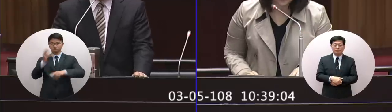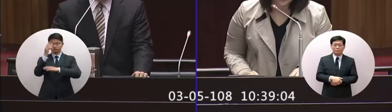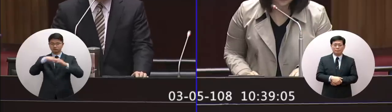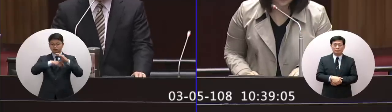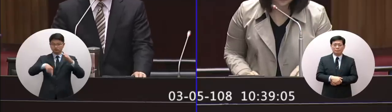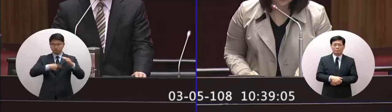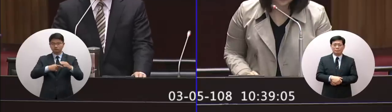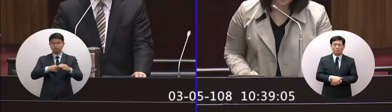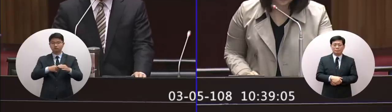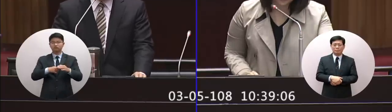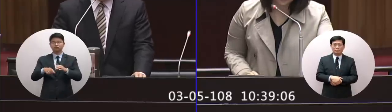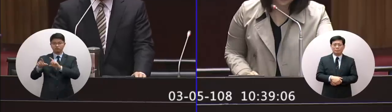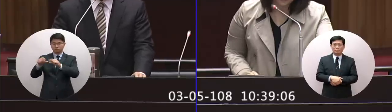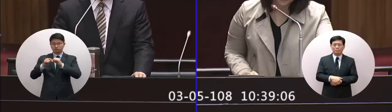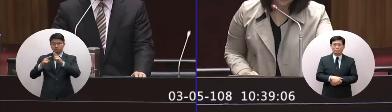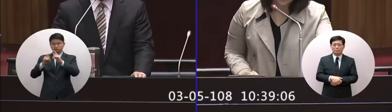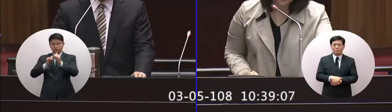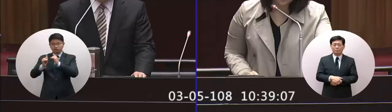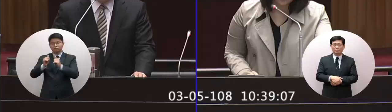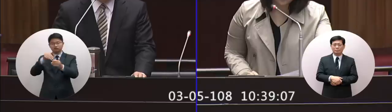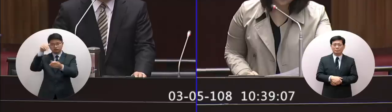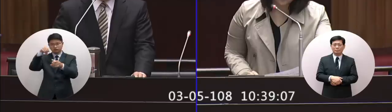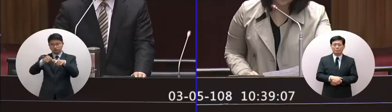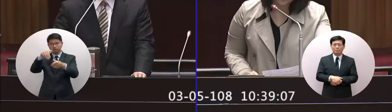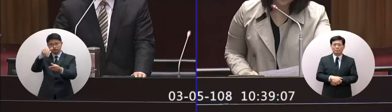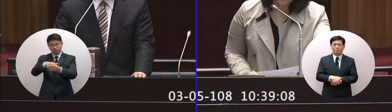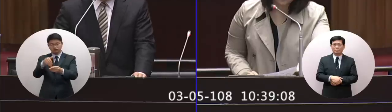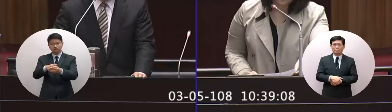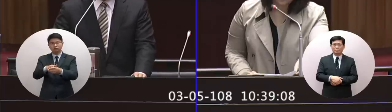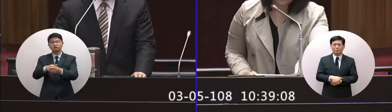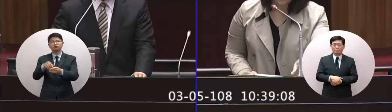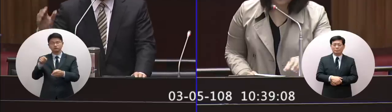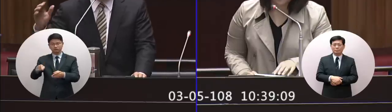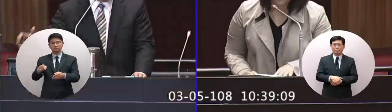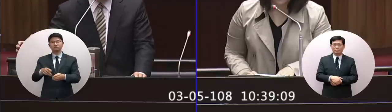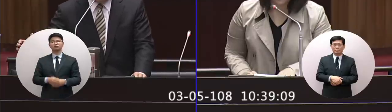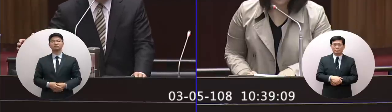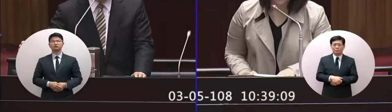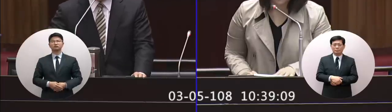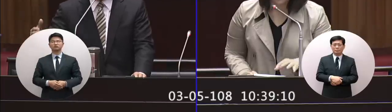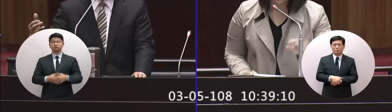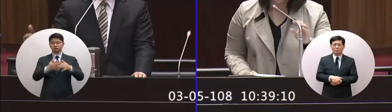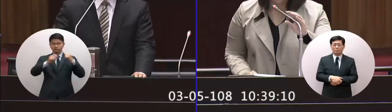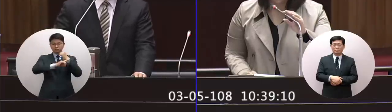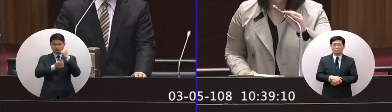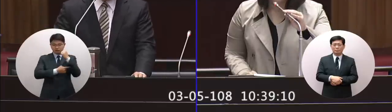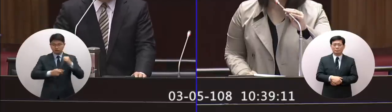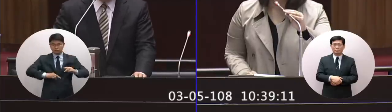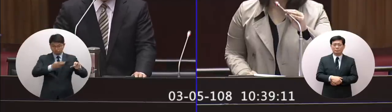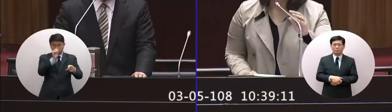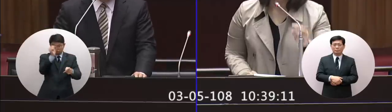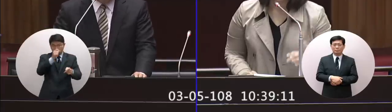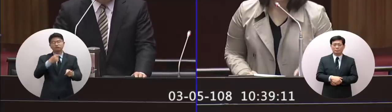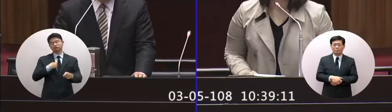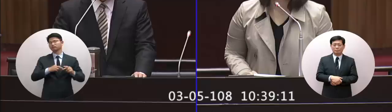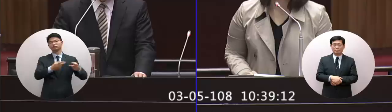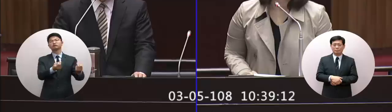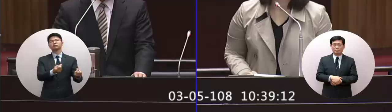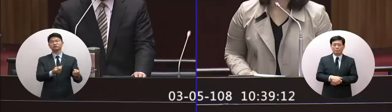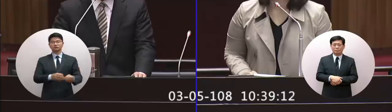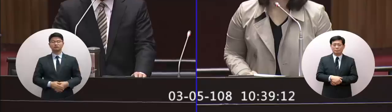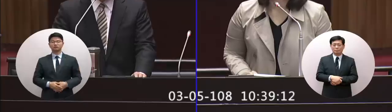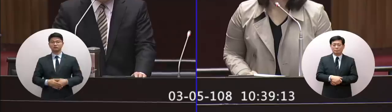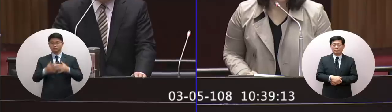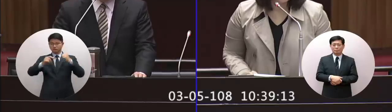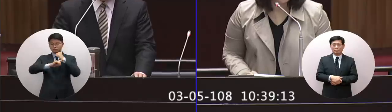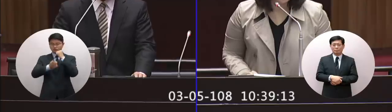尊重民意，民意公投的结果，说不能修民法，我们没有修民法，民法婚